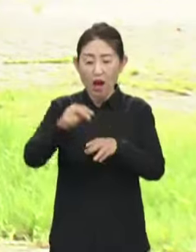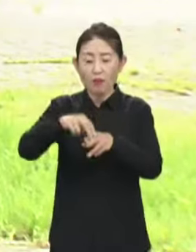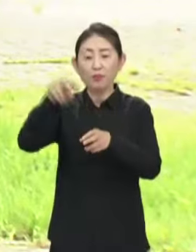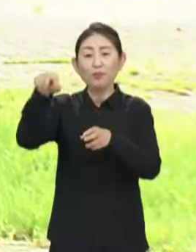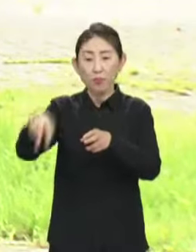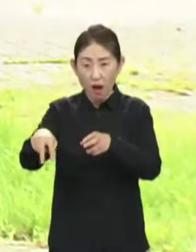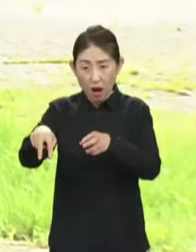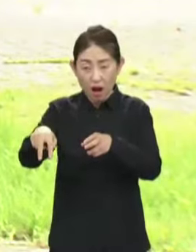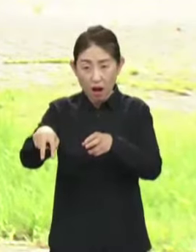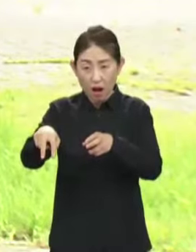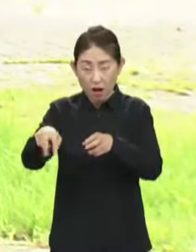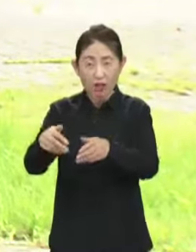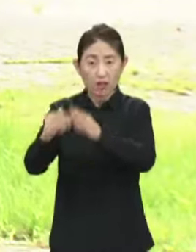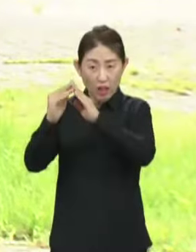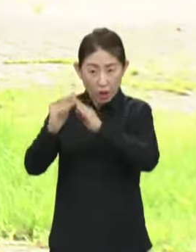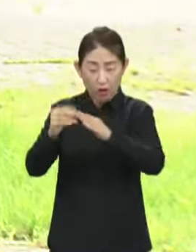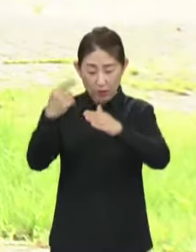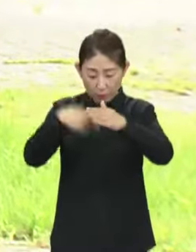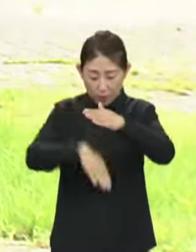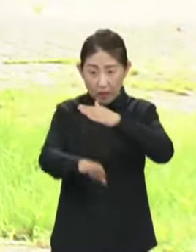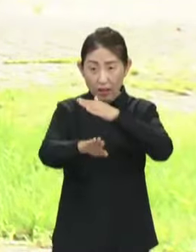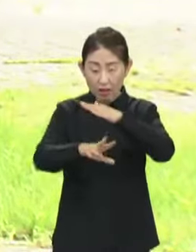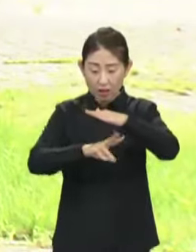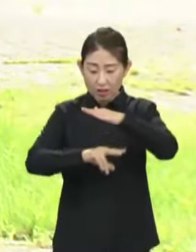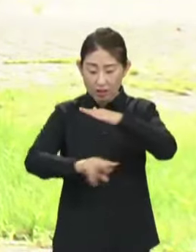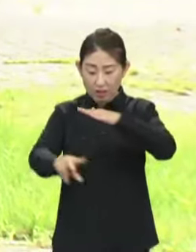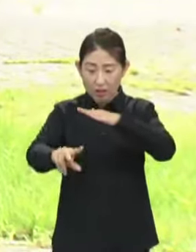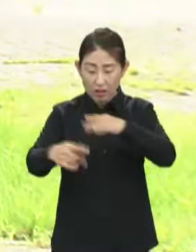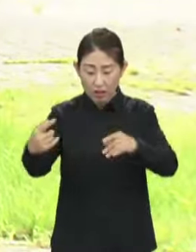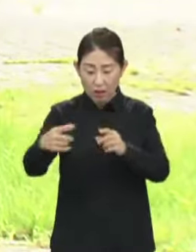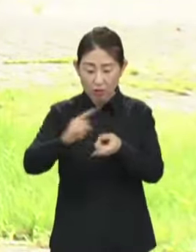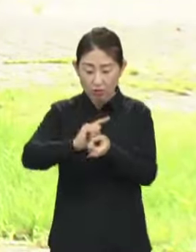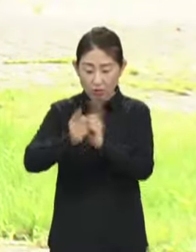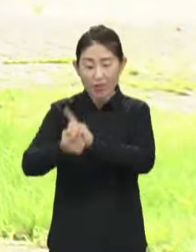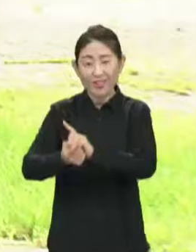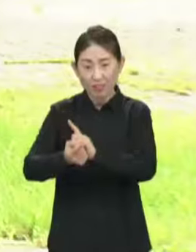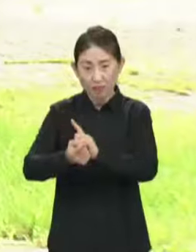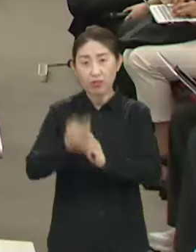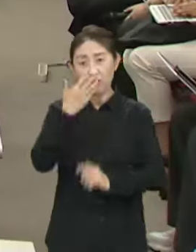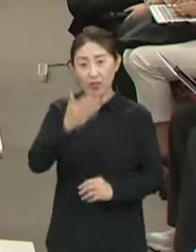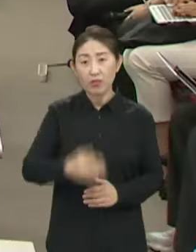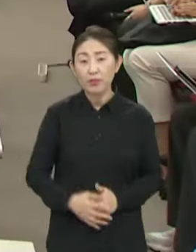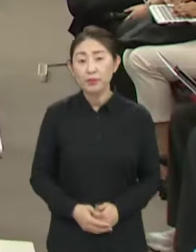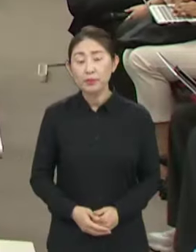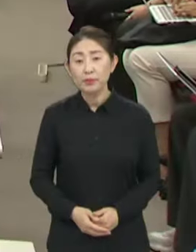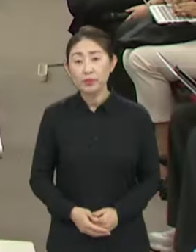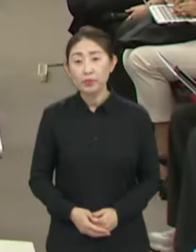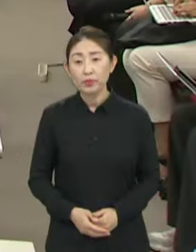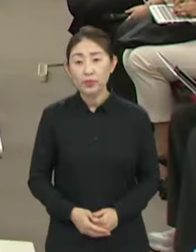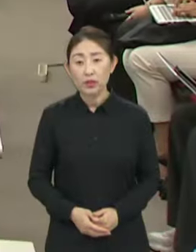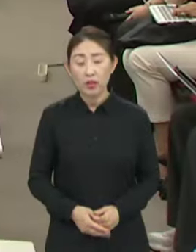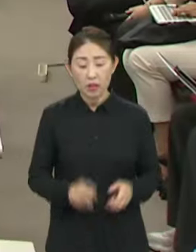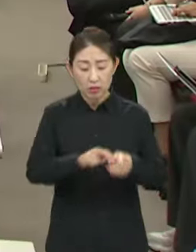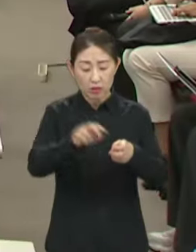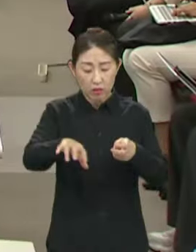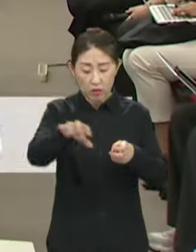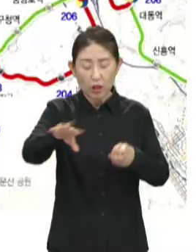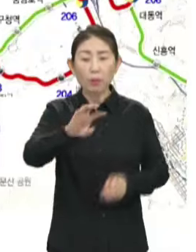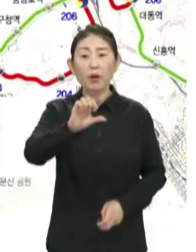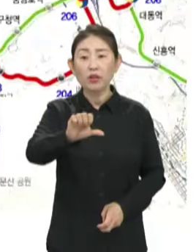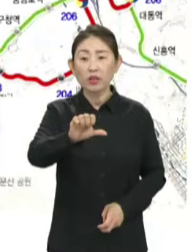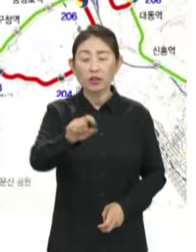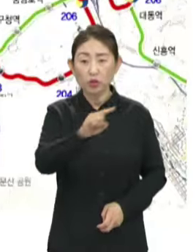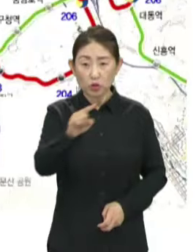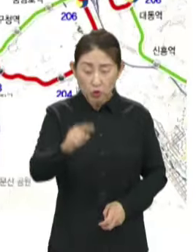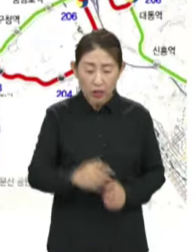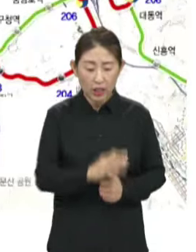정거장도 이곳에 함께 조성돼 기존 1호선과는 지상을 통해 환승할 수 있게 될 전망입니다. 45개 정거장 중 도로폭이